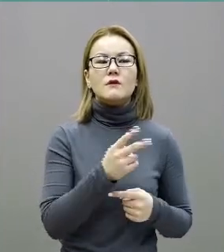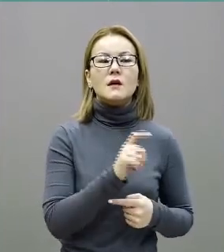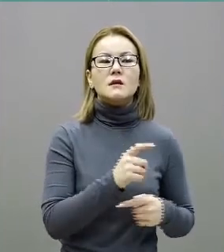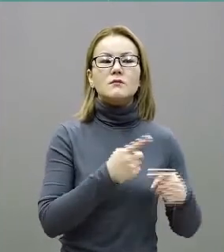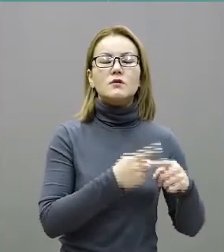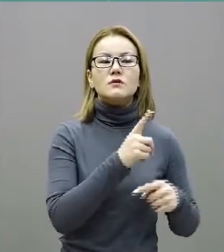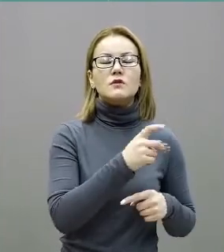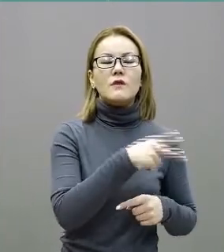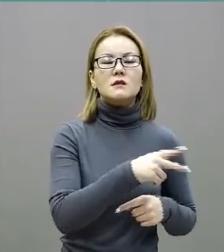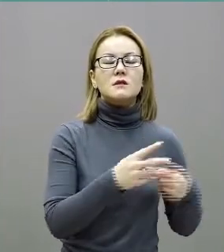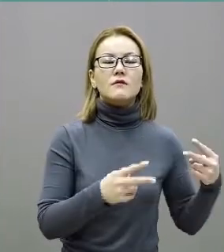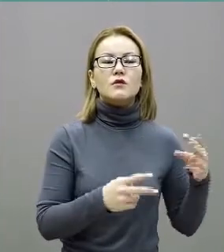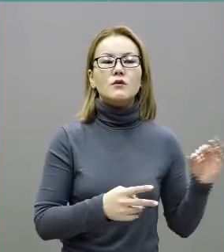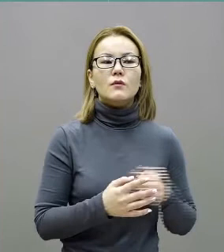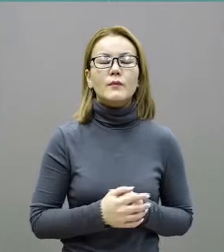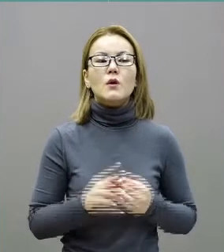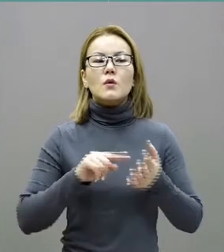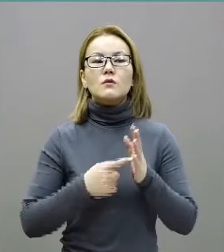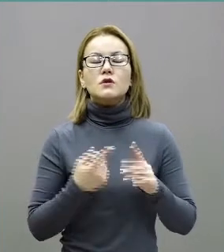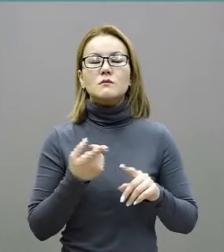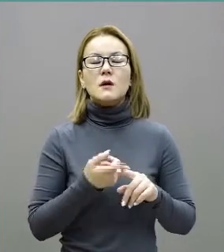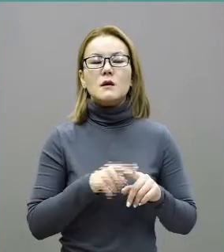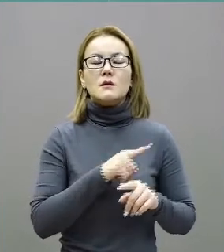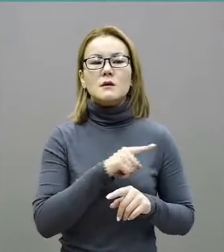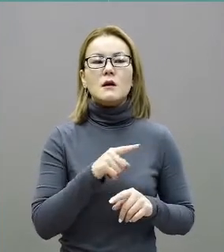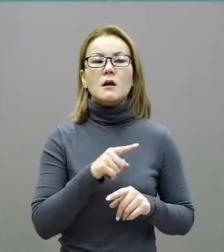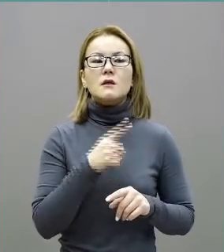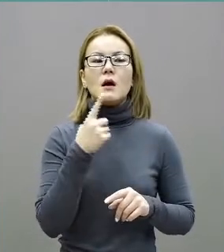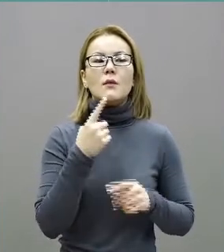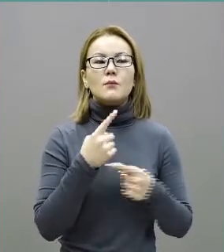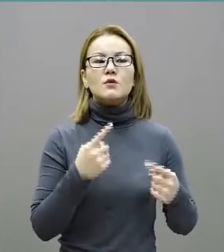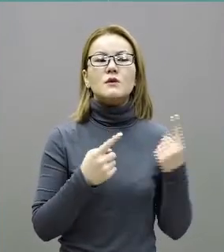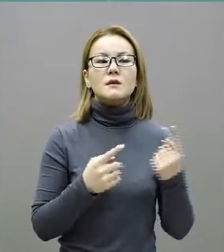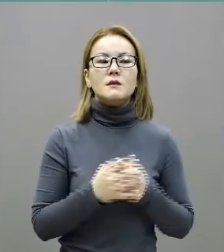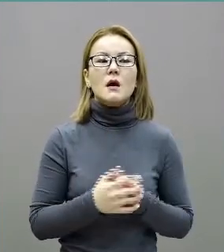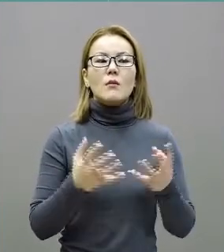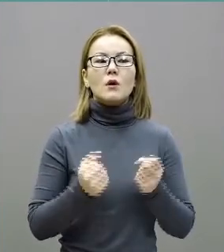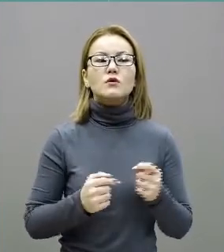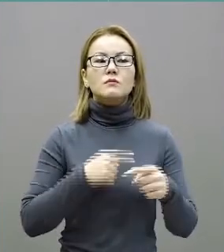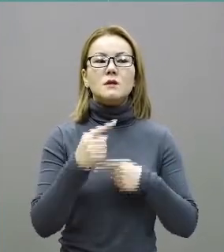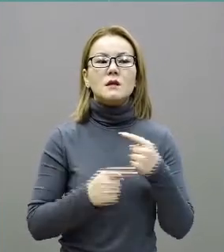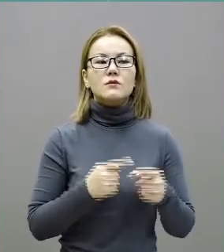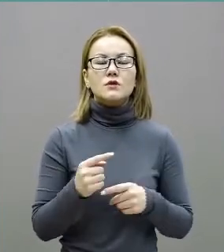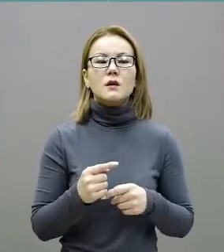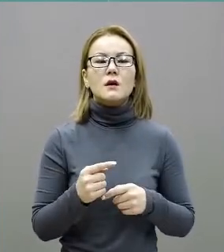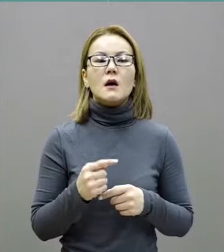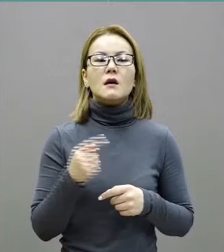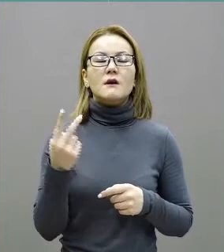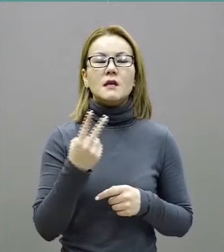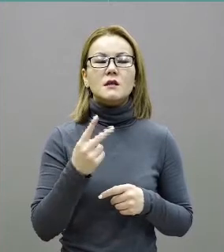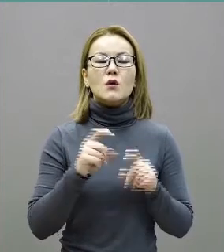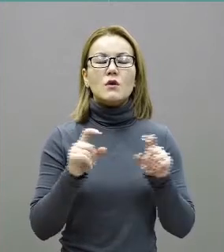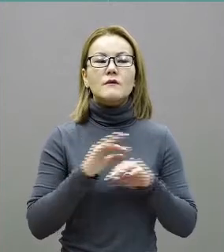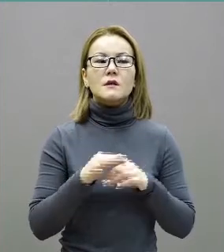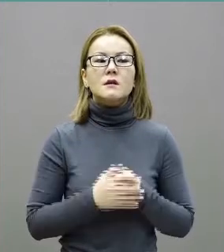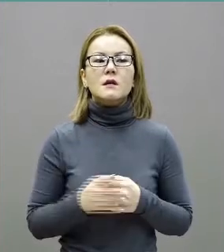плюс 120 равно нулю умножим обе части уравнения на минус 1 получим следующее приведенная квадратное